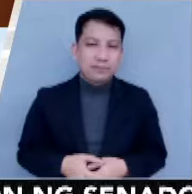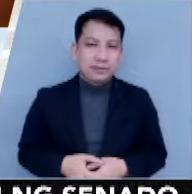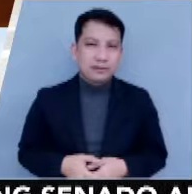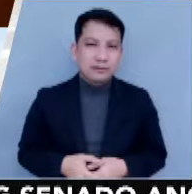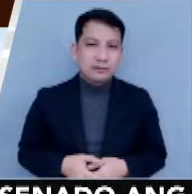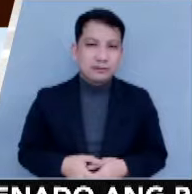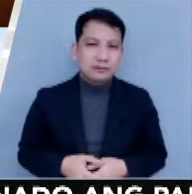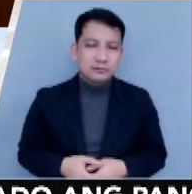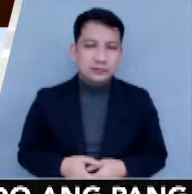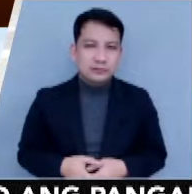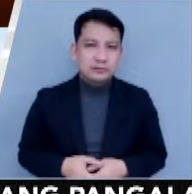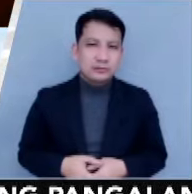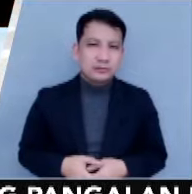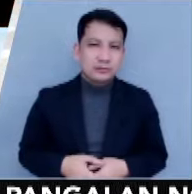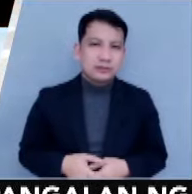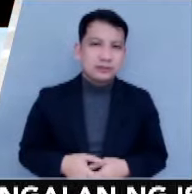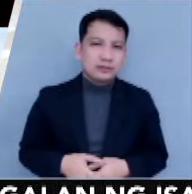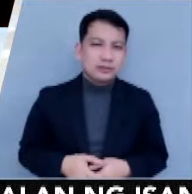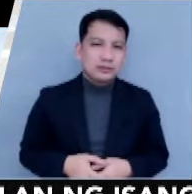Usugon?